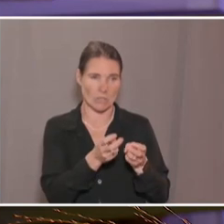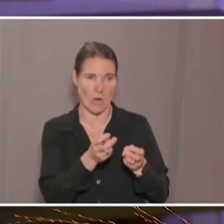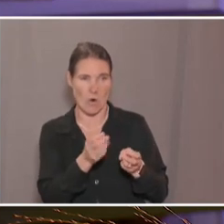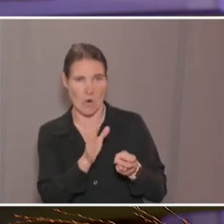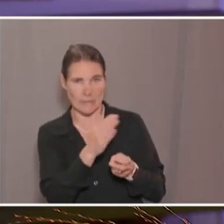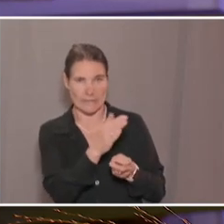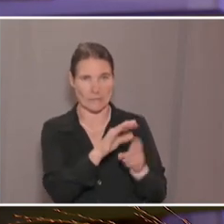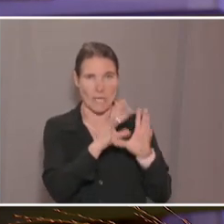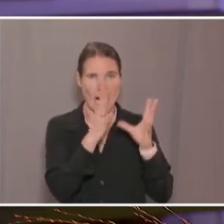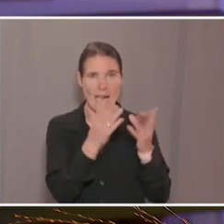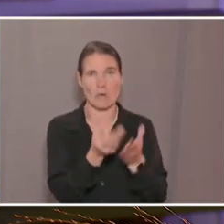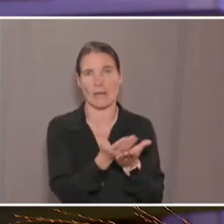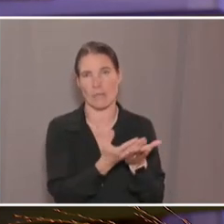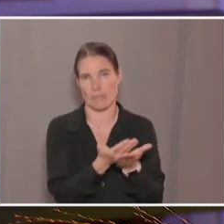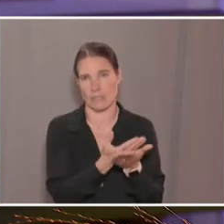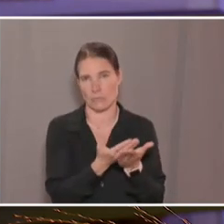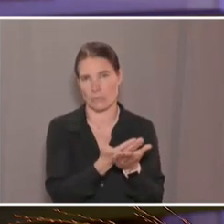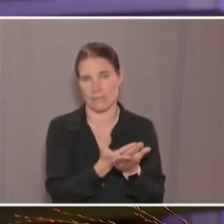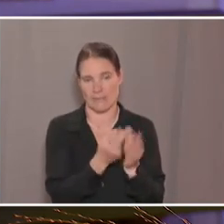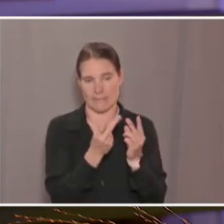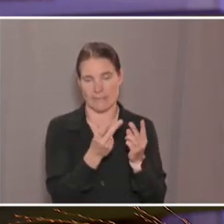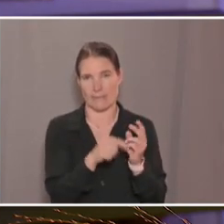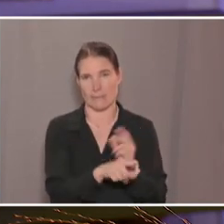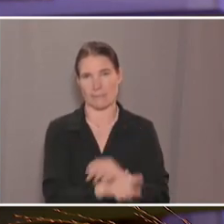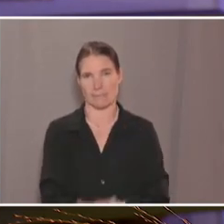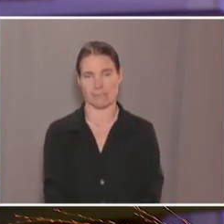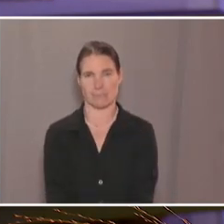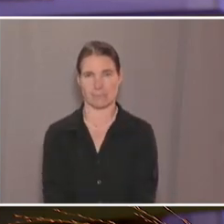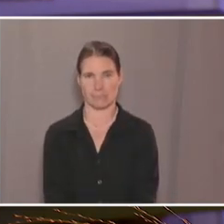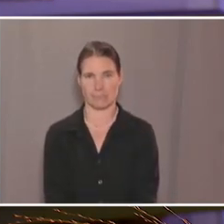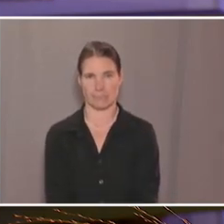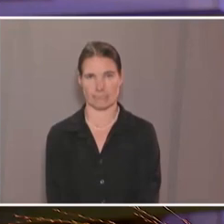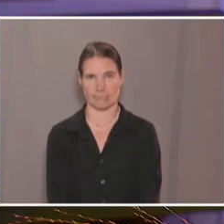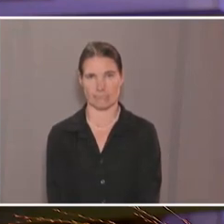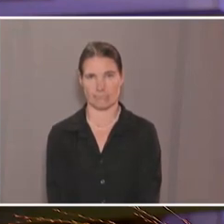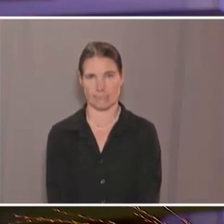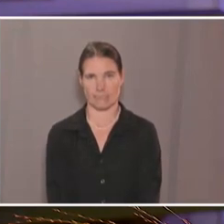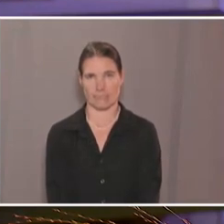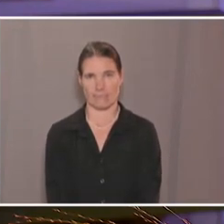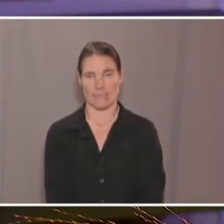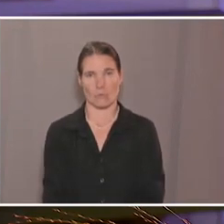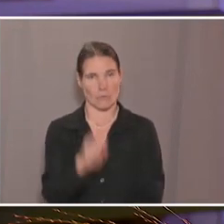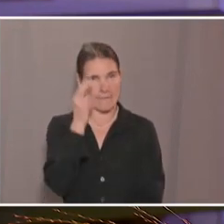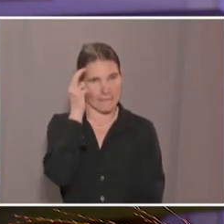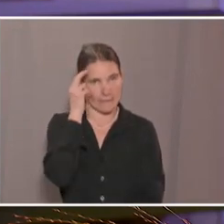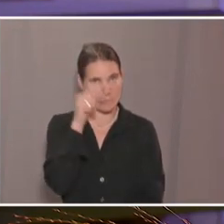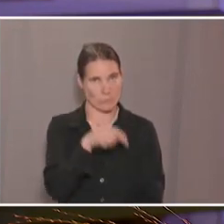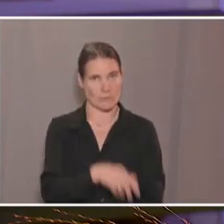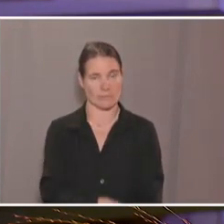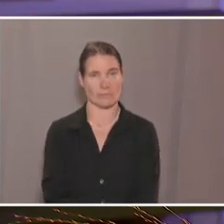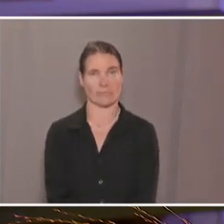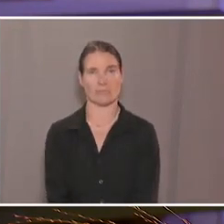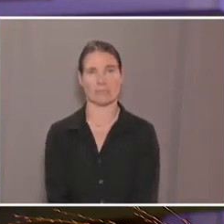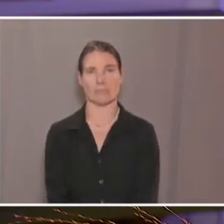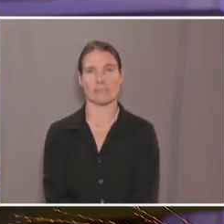orientierten Allgemeinbildung, Zitat Ende, sei angesagt. So unsere Vorgängerinnen und Vorgänger. Doch